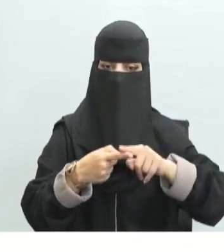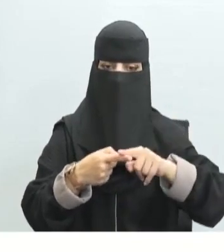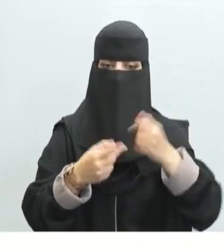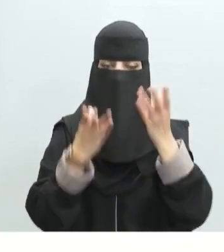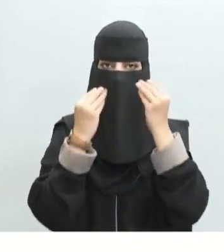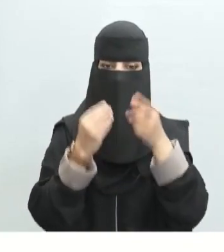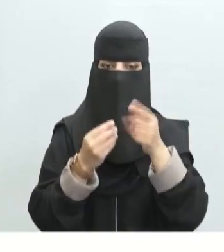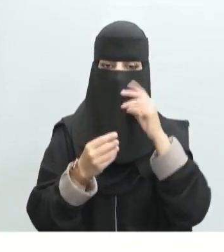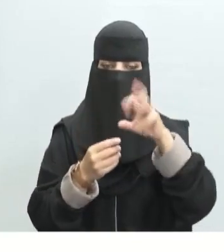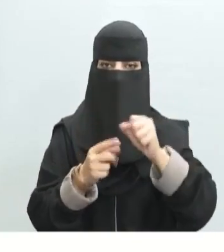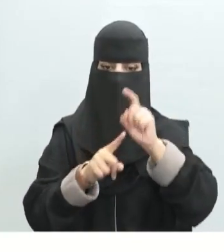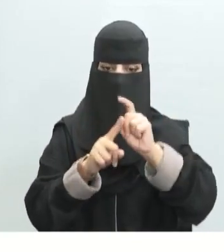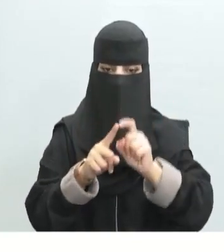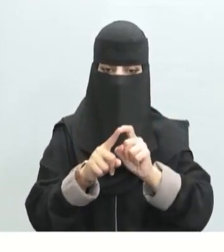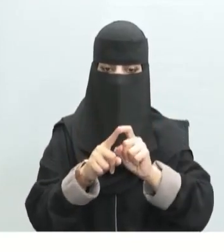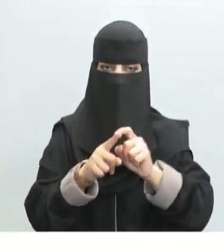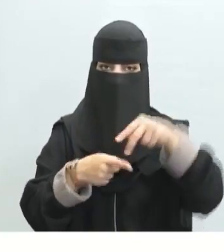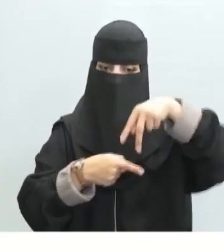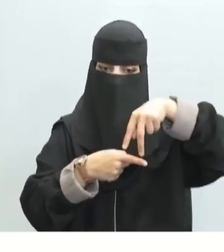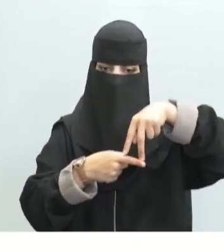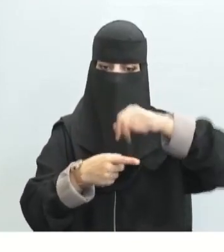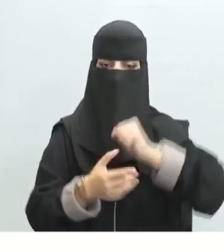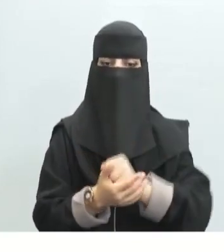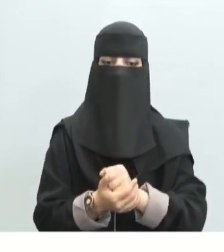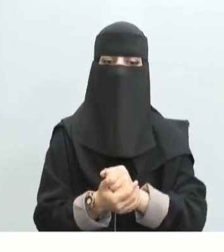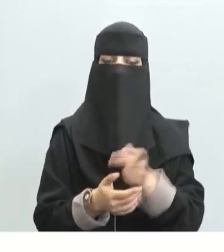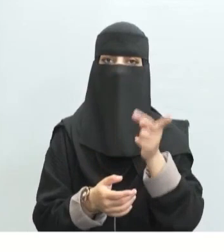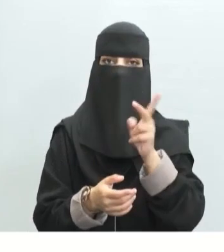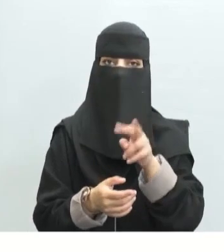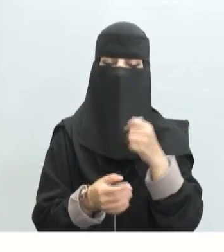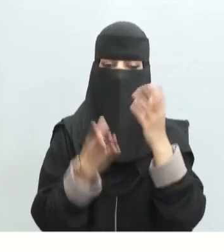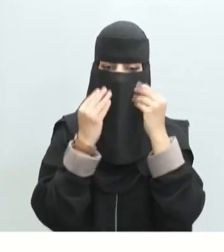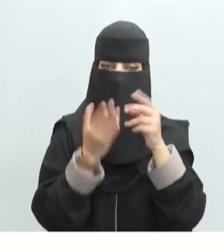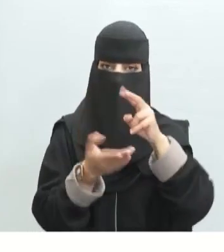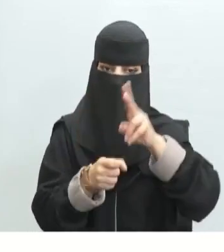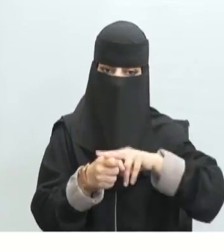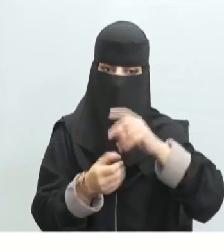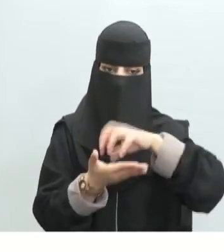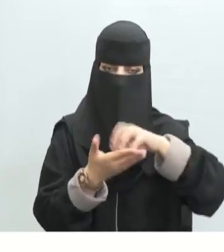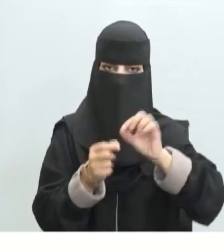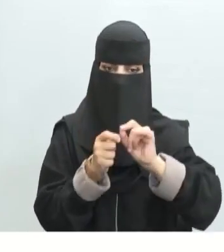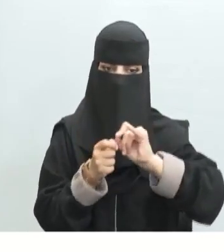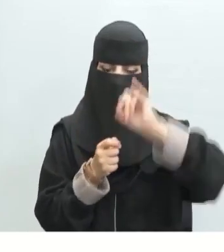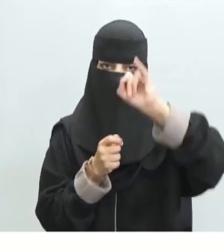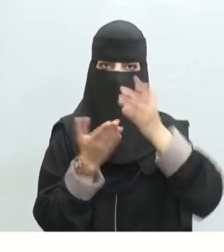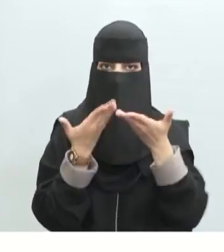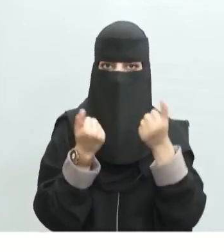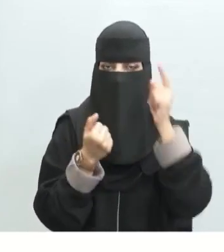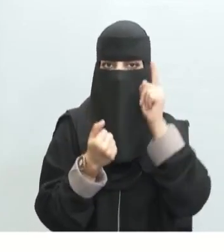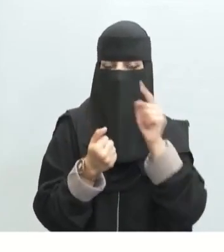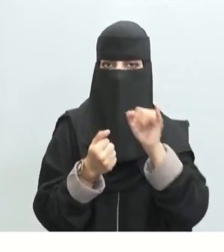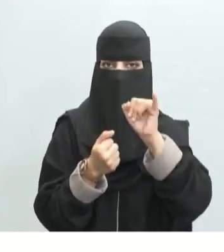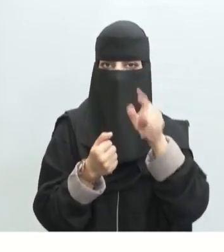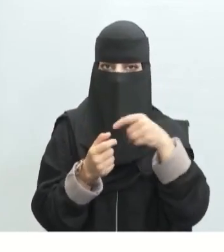سنتكلم عن ايجاد النسبه المثلثيه و نعرج على ايجاد طول ضلع مجهول يمكن في مثالين